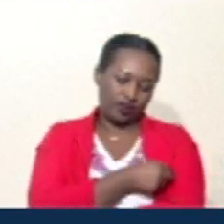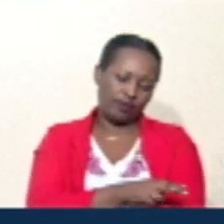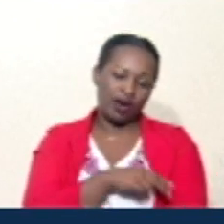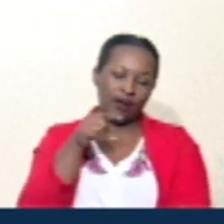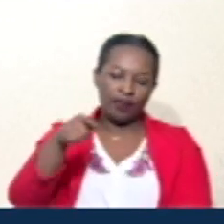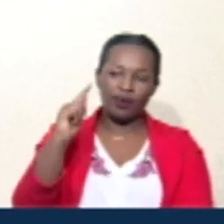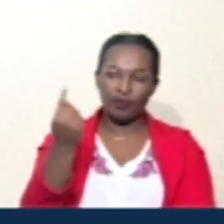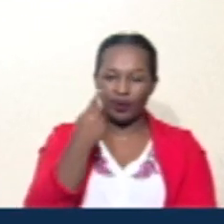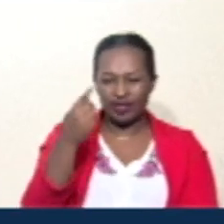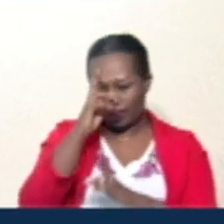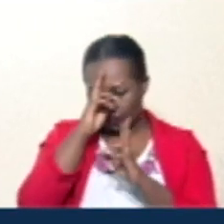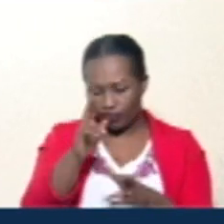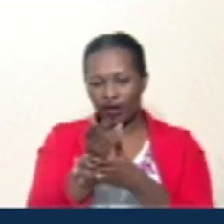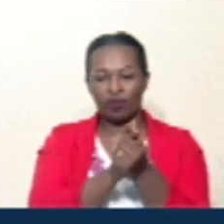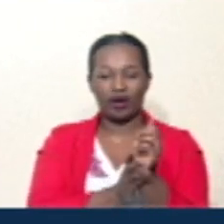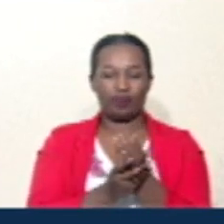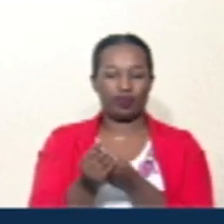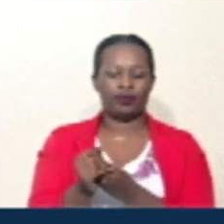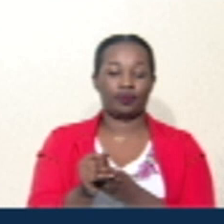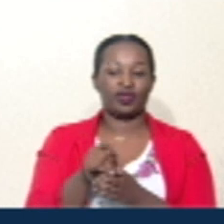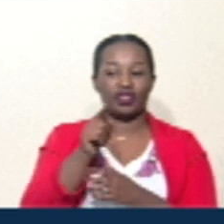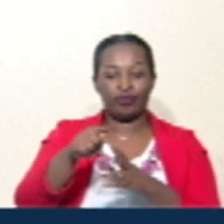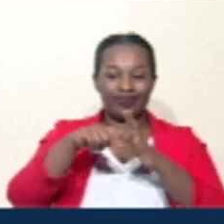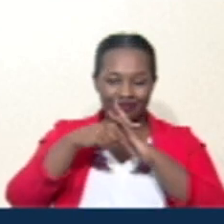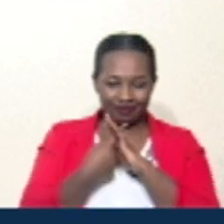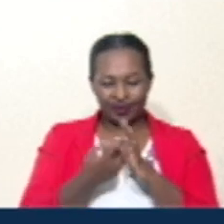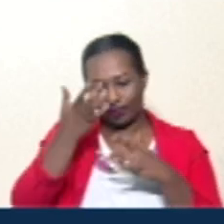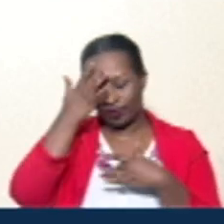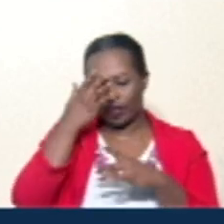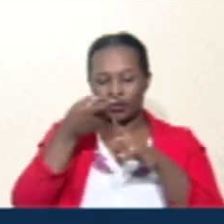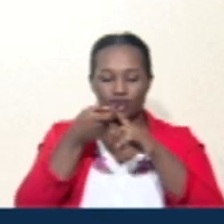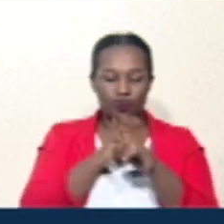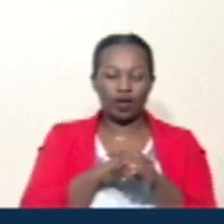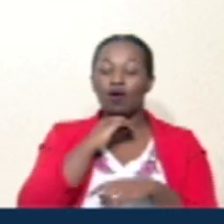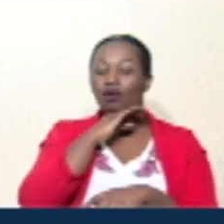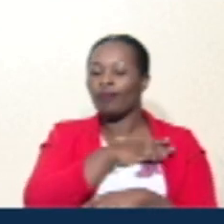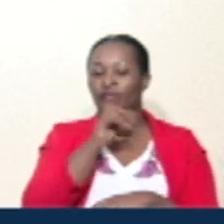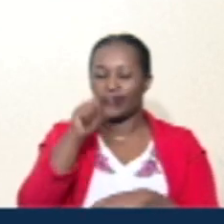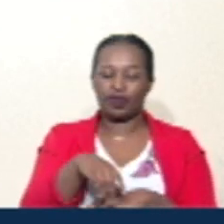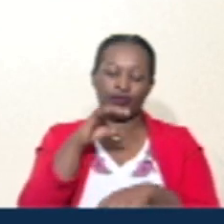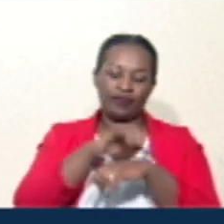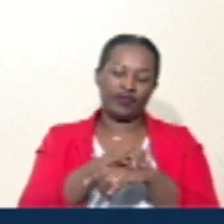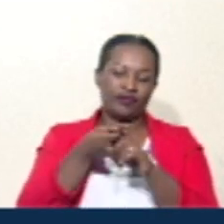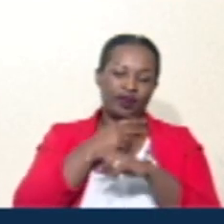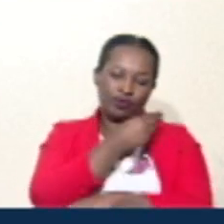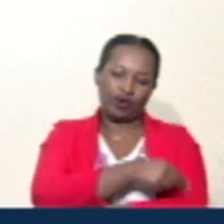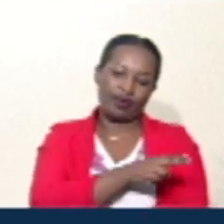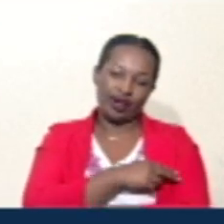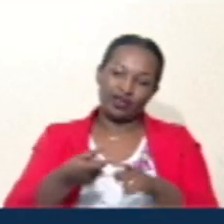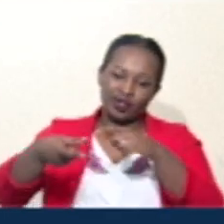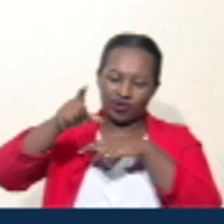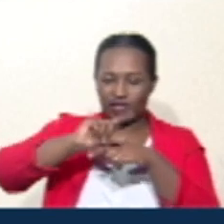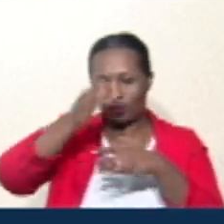gusa baha agaciro gukaraba intoki ibyo bikaba intandaro z'indwara ziterwa n'umwanda abantu bandurira kwa muganga ziyongera ku burwayi